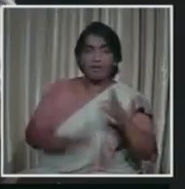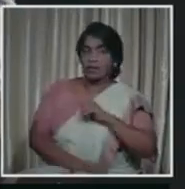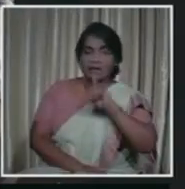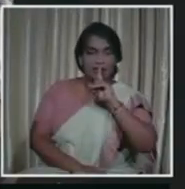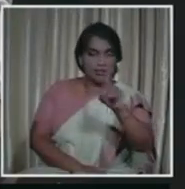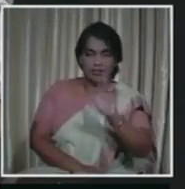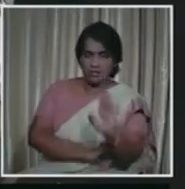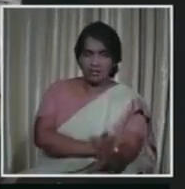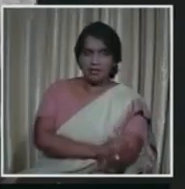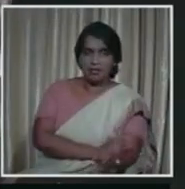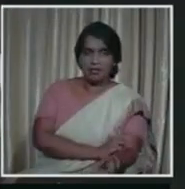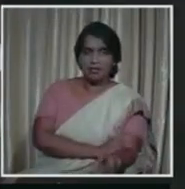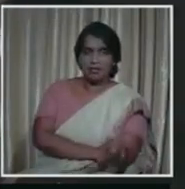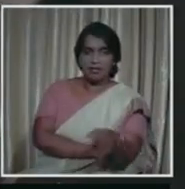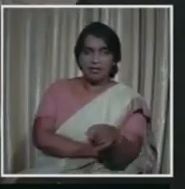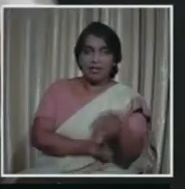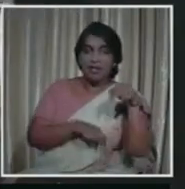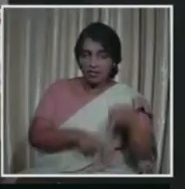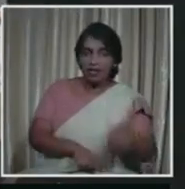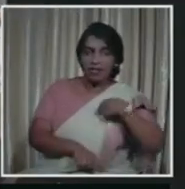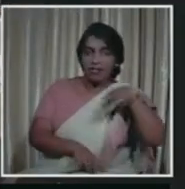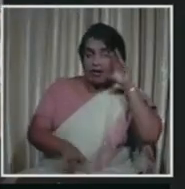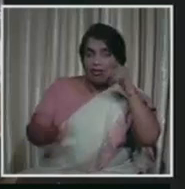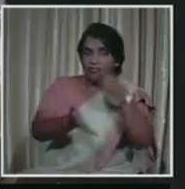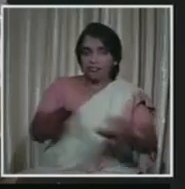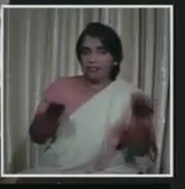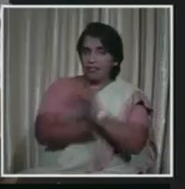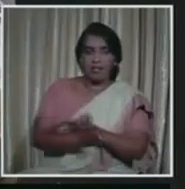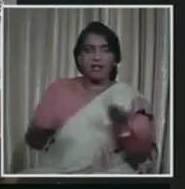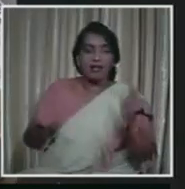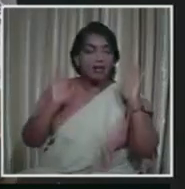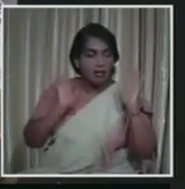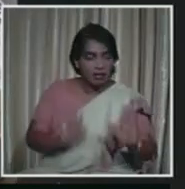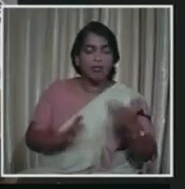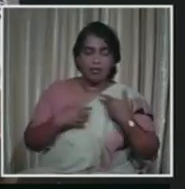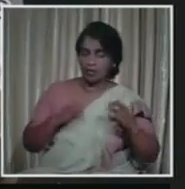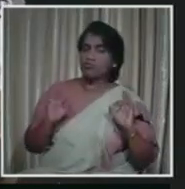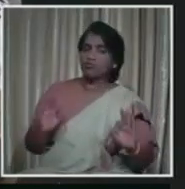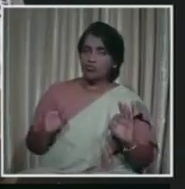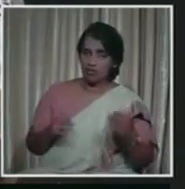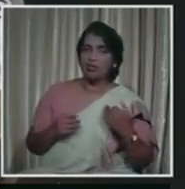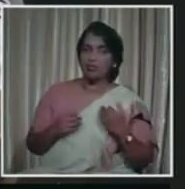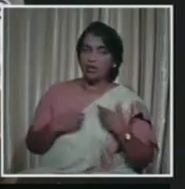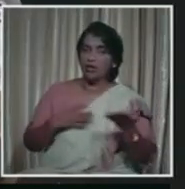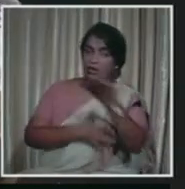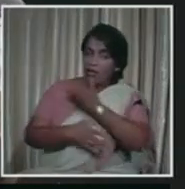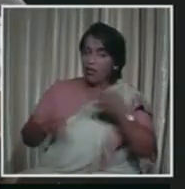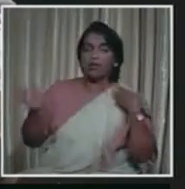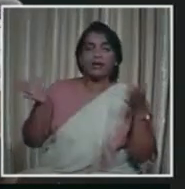නැහැ අපි තාම අවබෝධතාවයන් වලට ඇවිල්ලා නැහැ නමුත් අපි සූදානම් ඒ සියලු දෙනත්